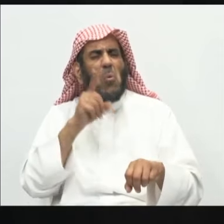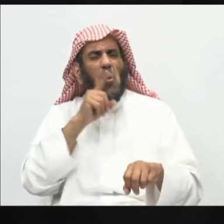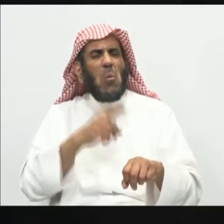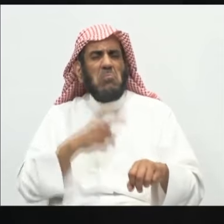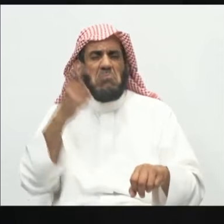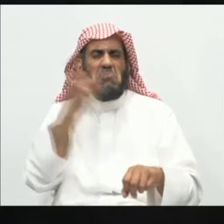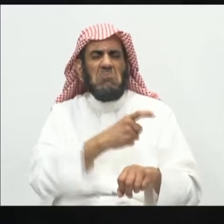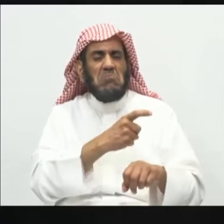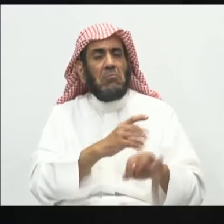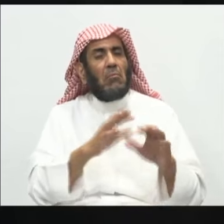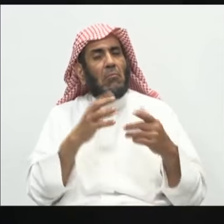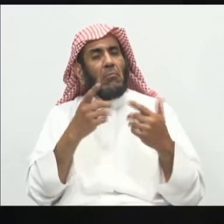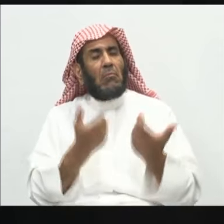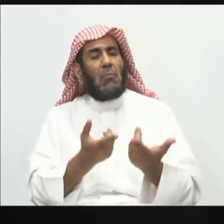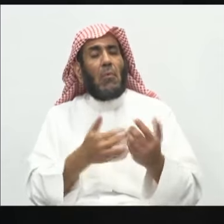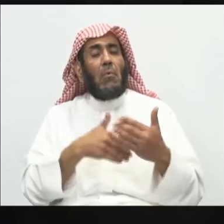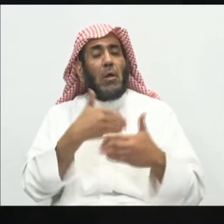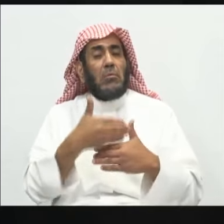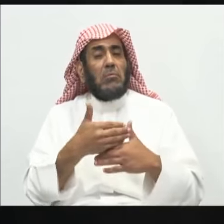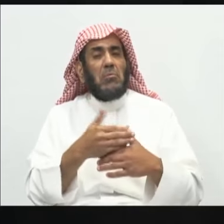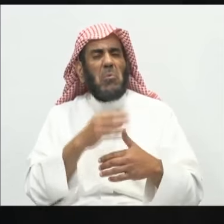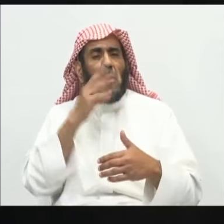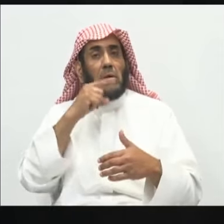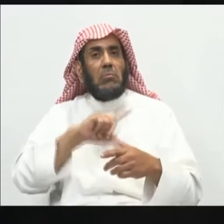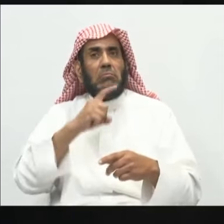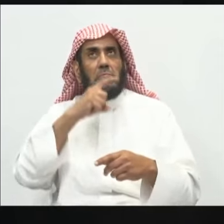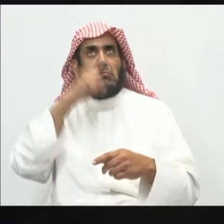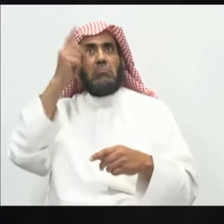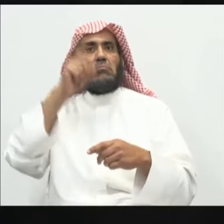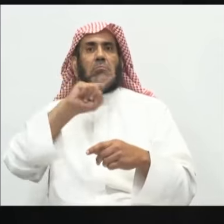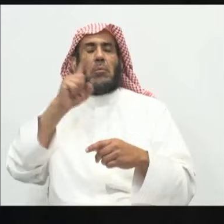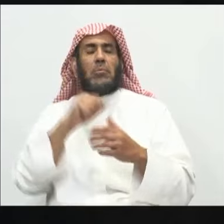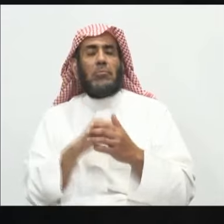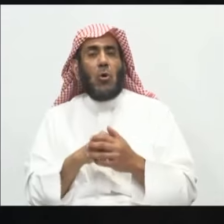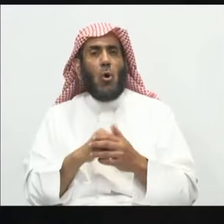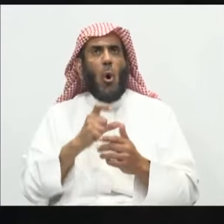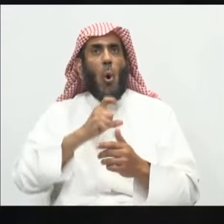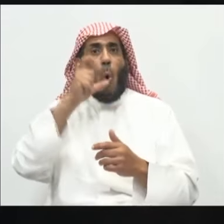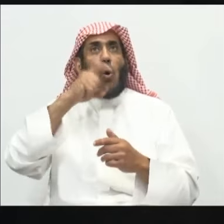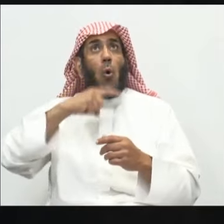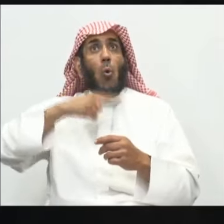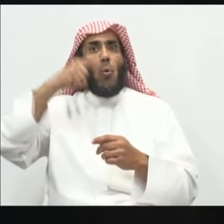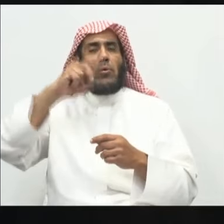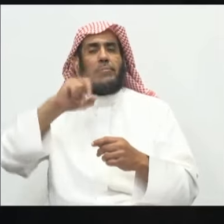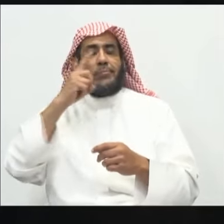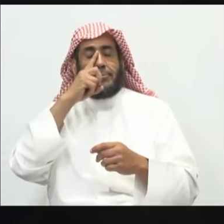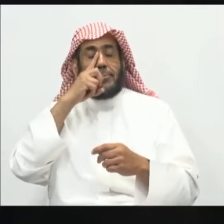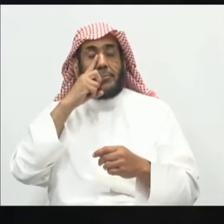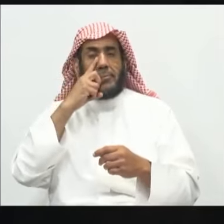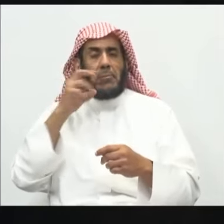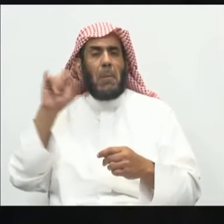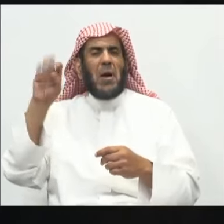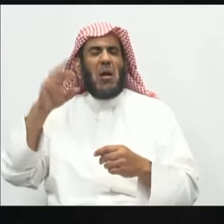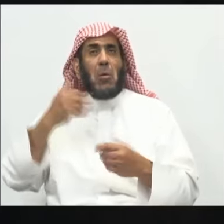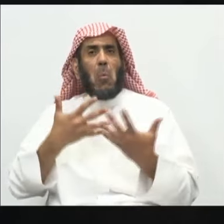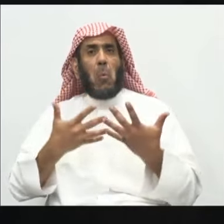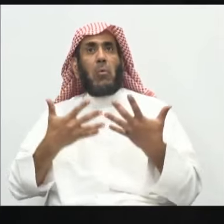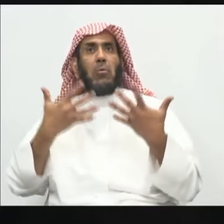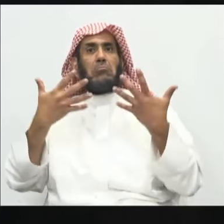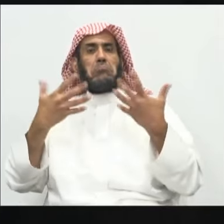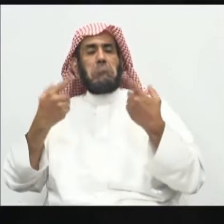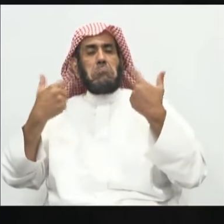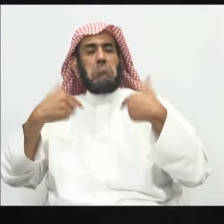ضده العقوق وب ذلك عدم التكبر ورفع الصوت وما الى ذلك هنا مرحا معجبا بنفسه الاعجاب